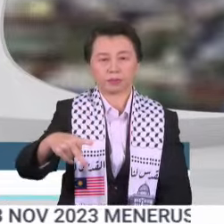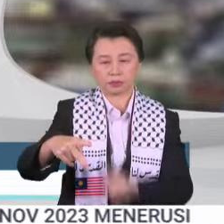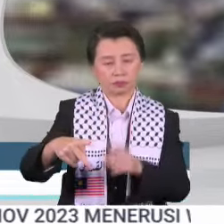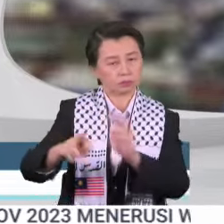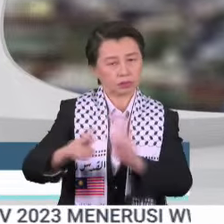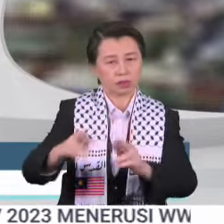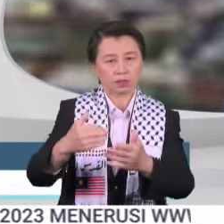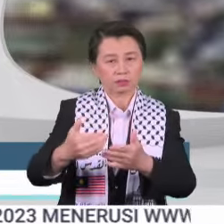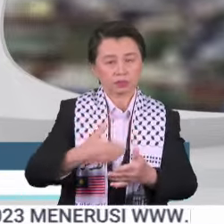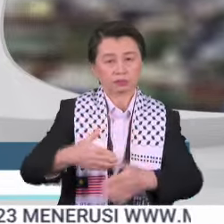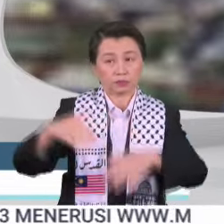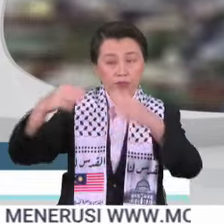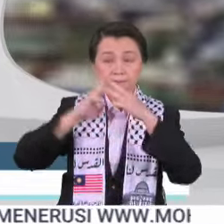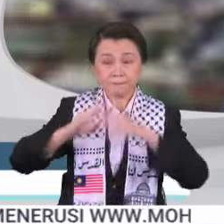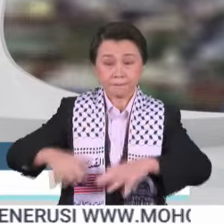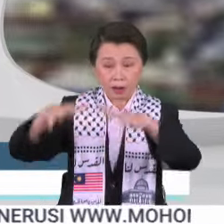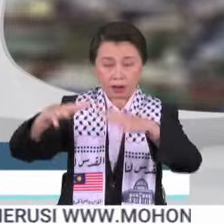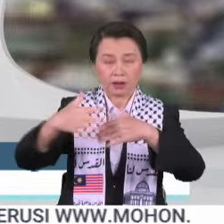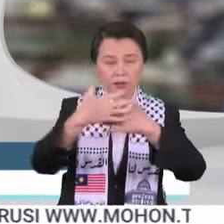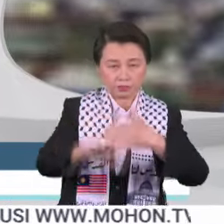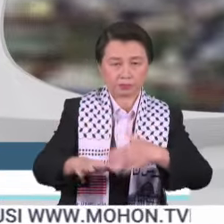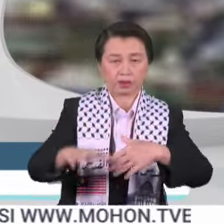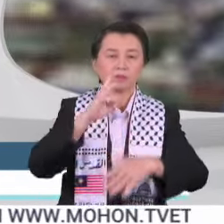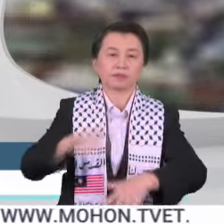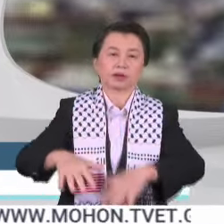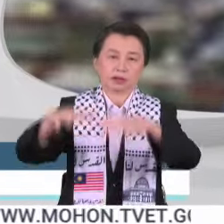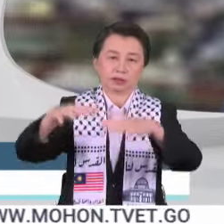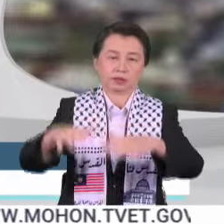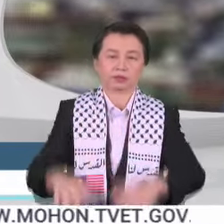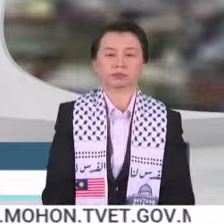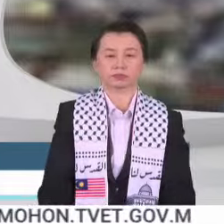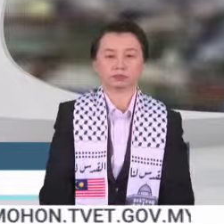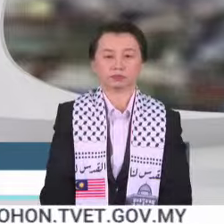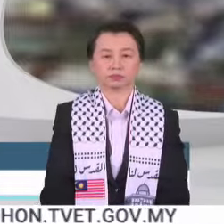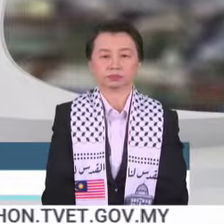persiapan sebelum banjir, ketika banjir dan pasca banjir.